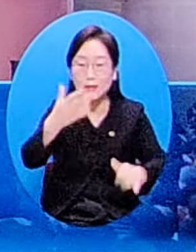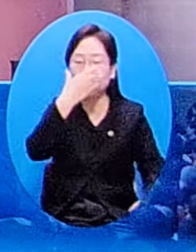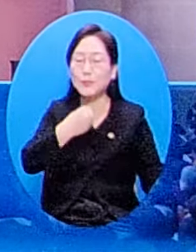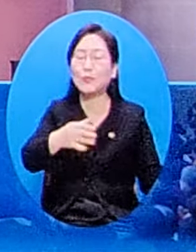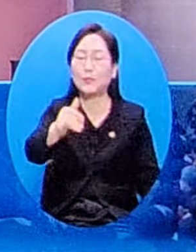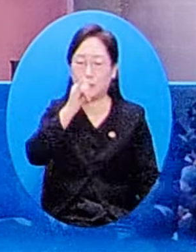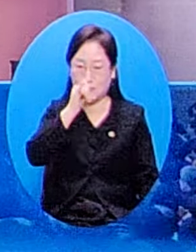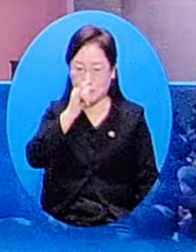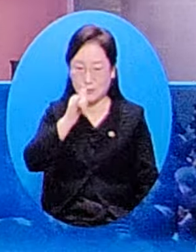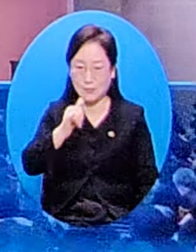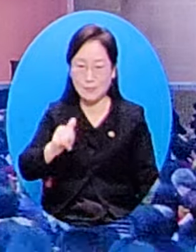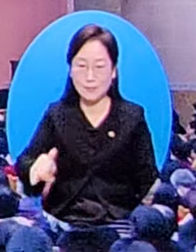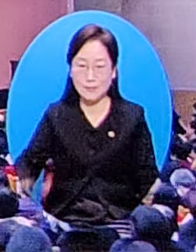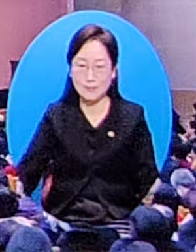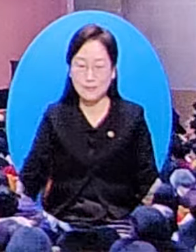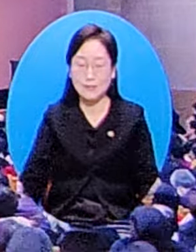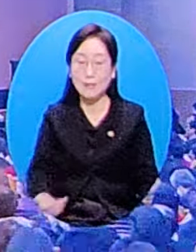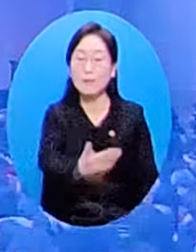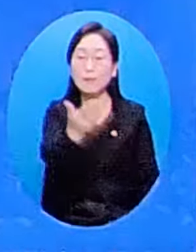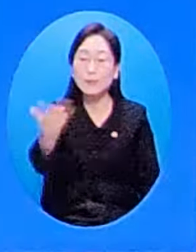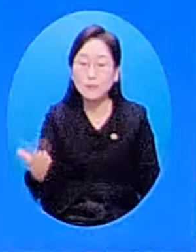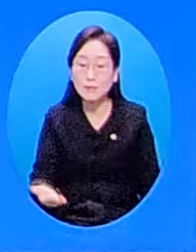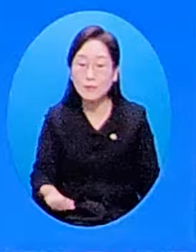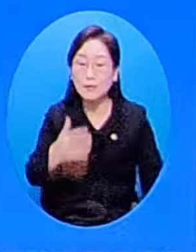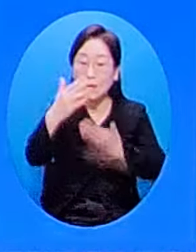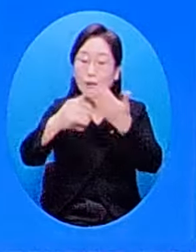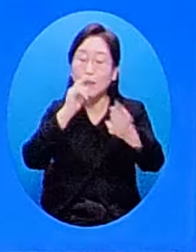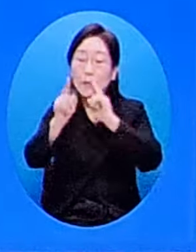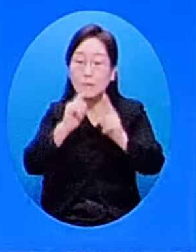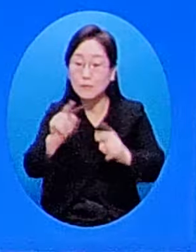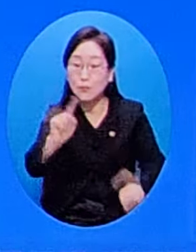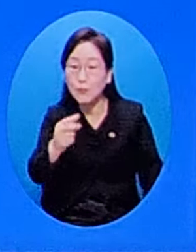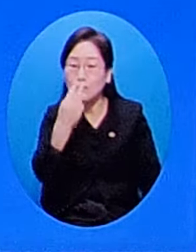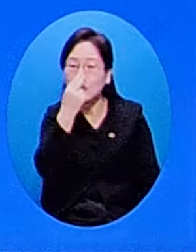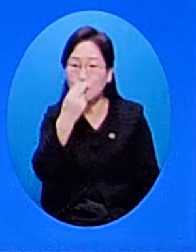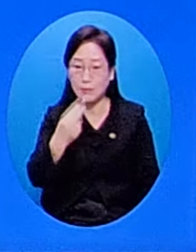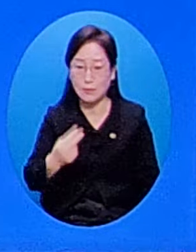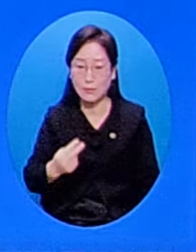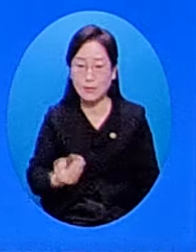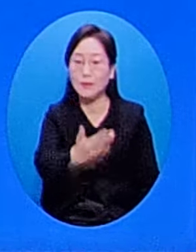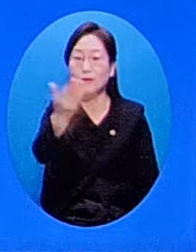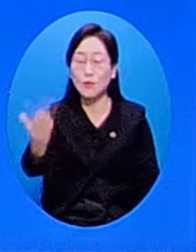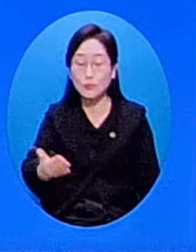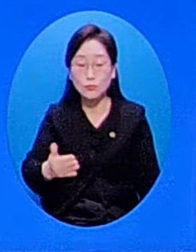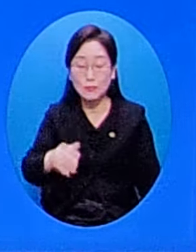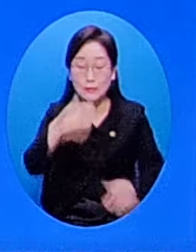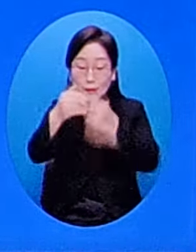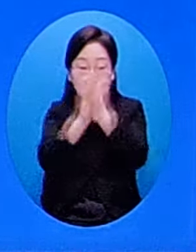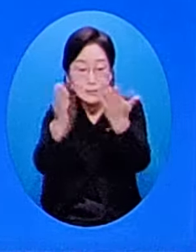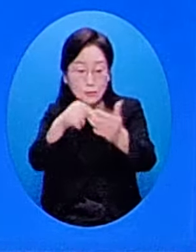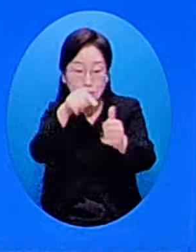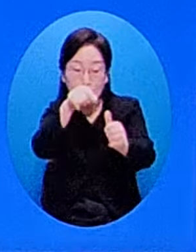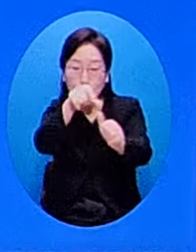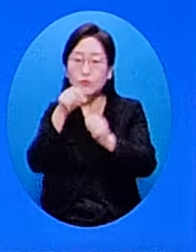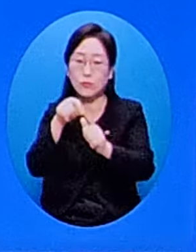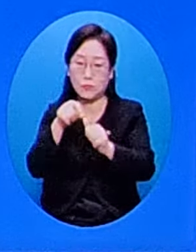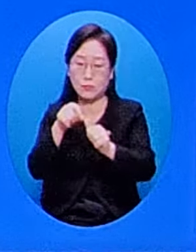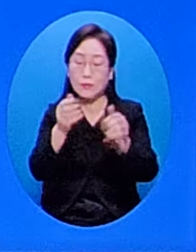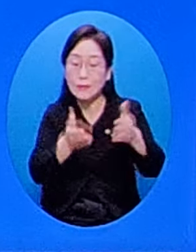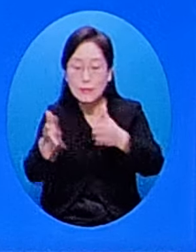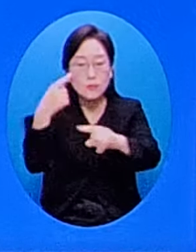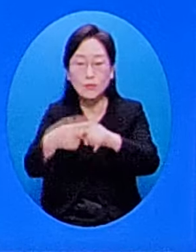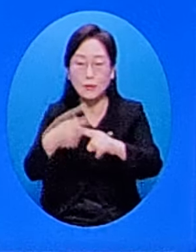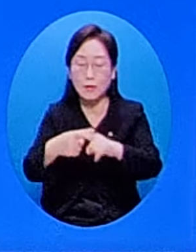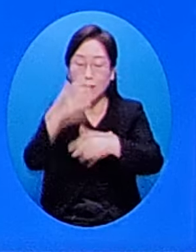있도다. 여러분 이 말씀은 생명입니다. 여러분 이 말씀은 우리의 구원의 길입니다. 이 말씀 속에 모든 것이